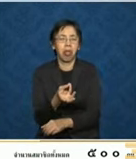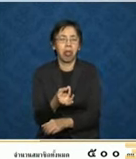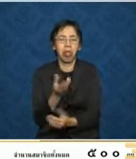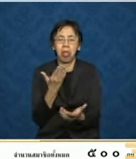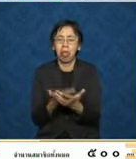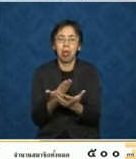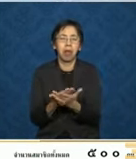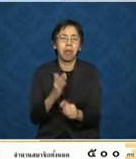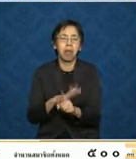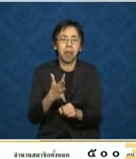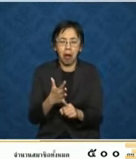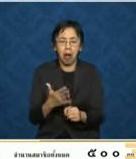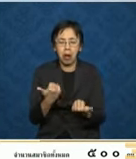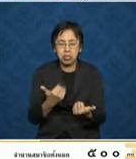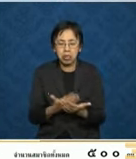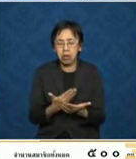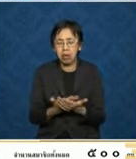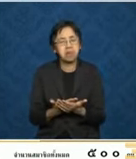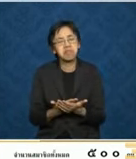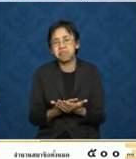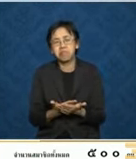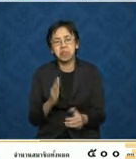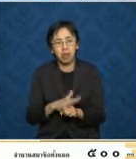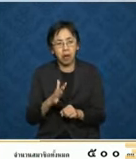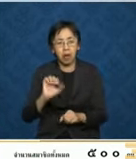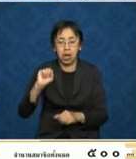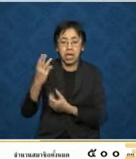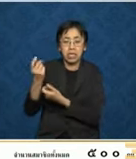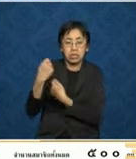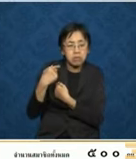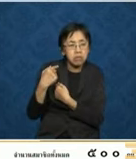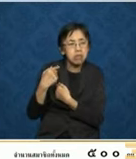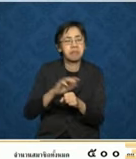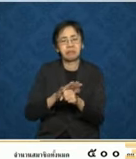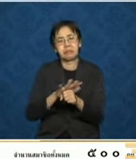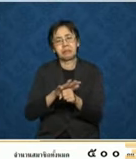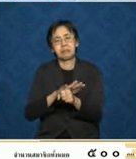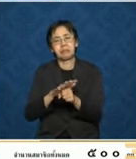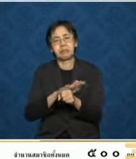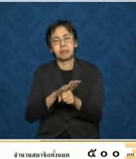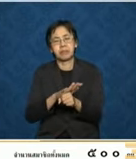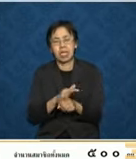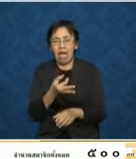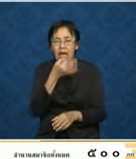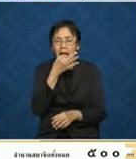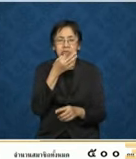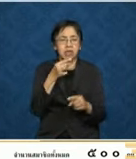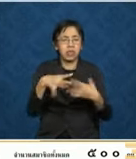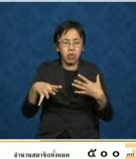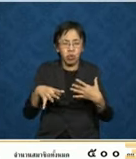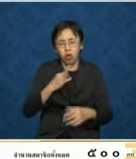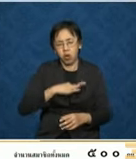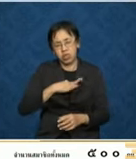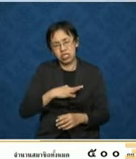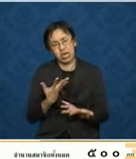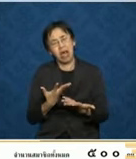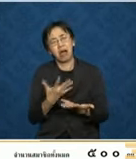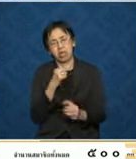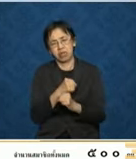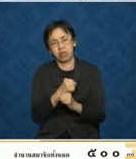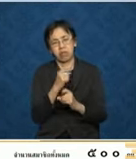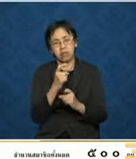ดคล้องกับค่าครองชีพในปัจจุบันอีกทั้งสวัสดิการที่ได้รับก็ไม่คุ้มค่ากับอาชีพที่มีความเสี่ยงแบบนี้ตั